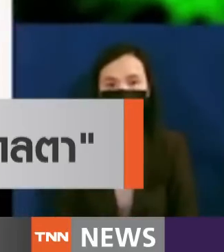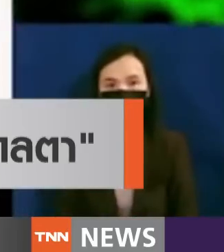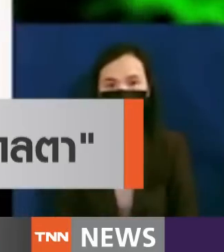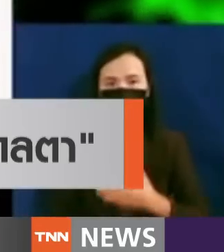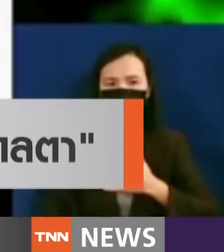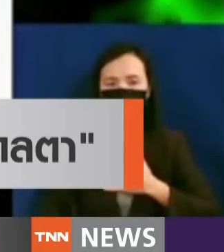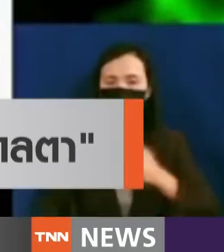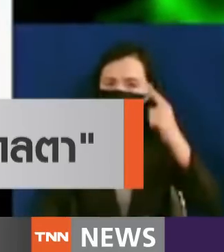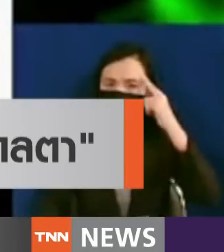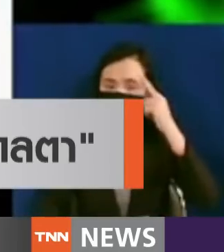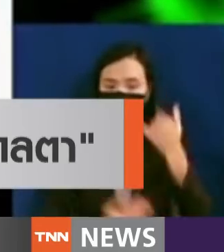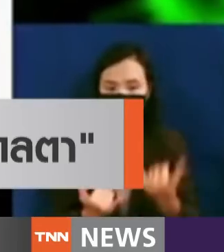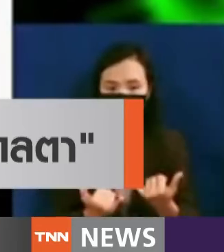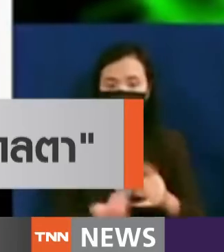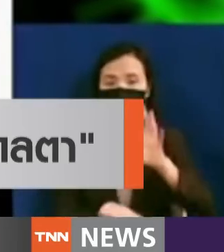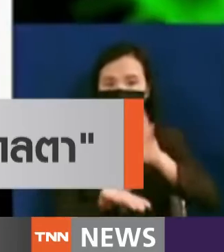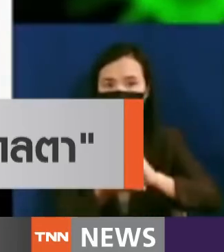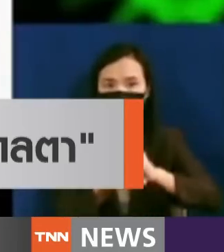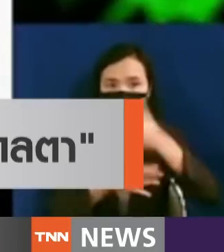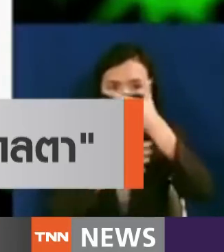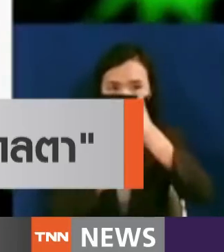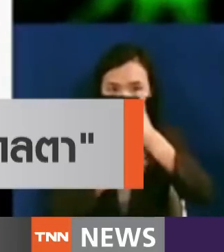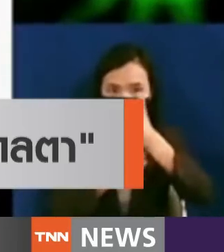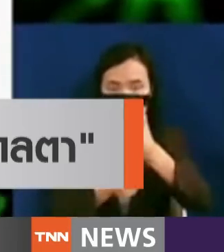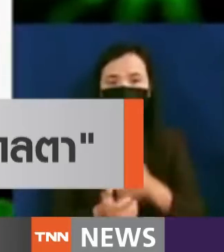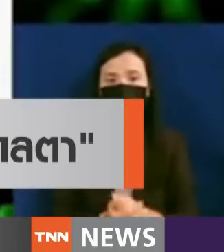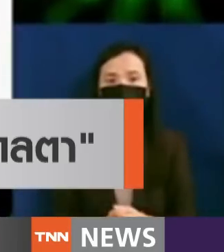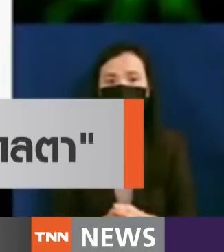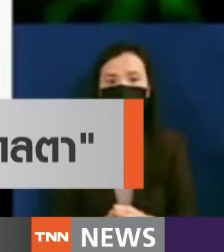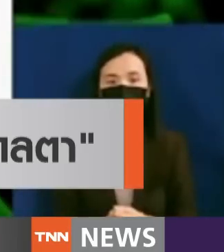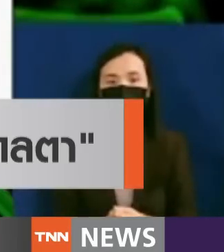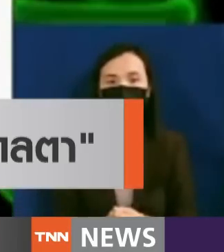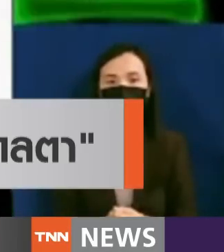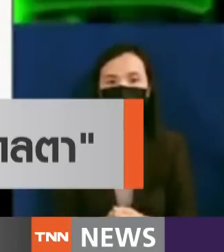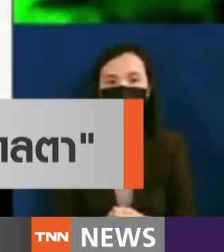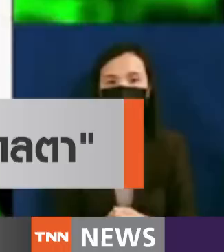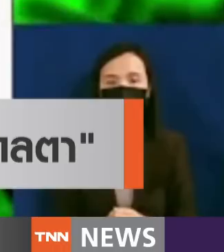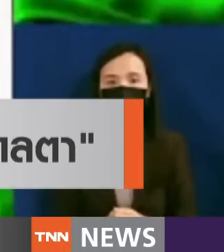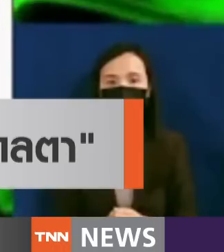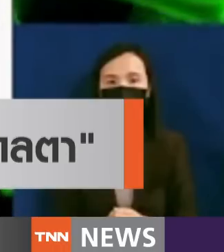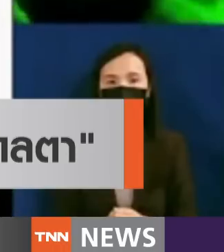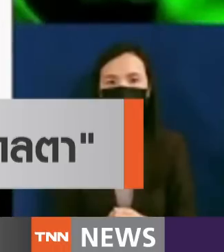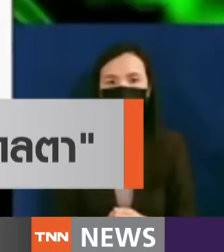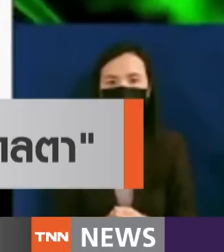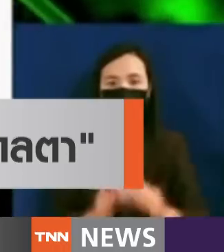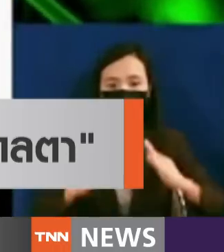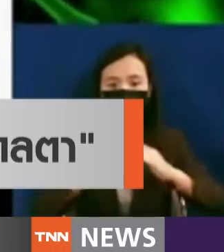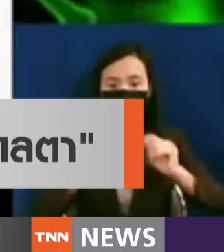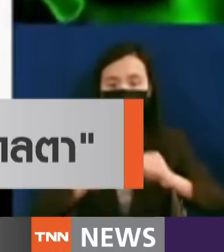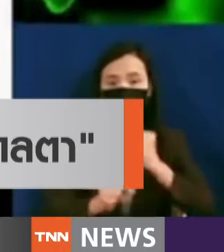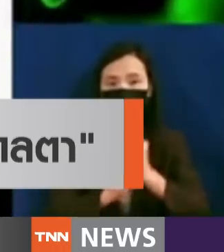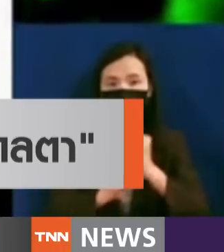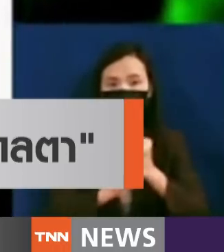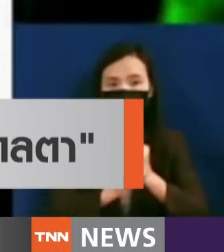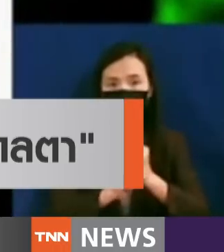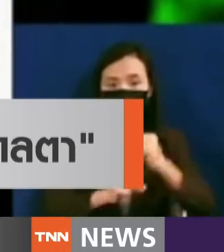ผมคิดว่าวันนี้เนี่ยมีข้อมูลที่น่าสนใจก็คือมีเราลงไปโปรบในแคมป์คนงานก่อสร้างนะ